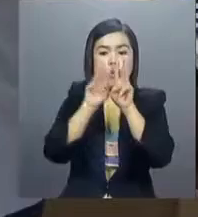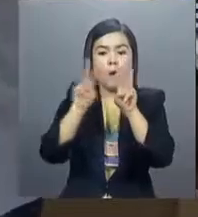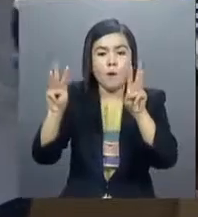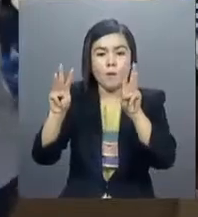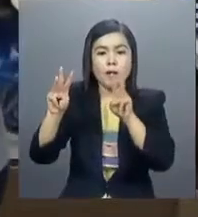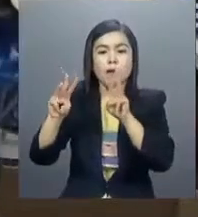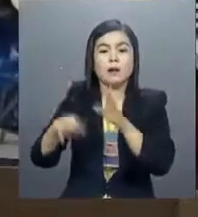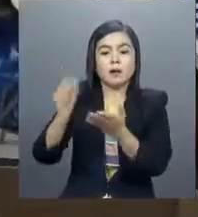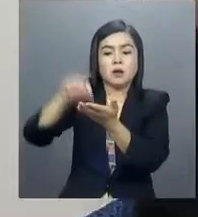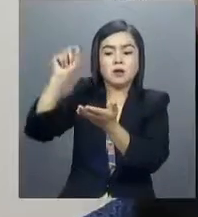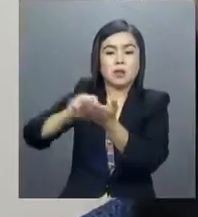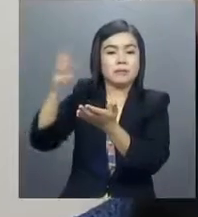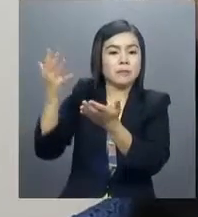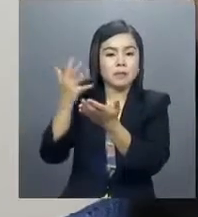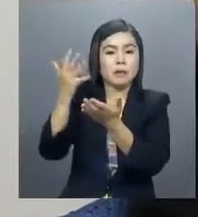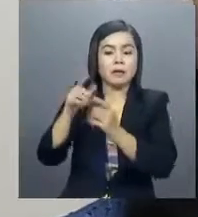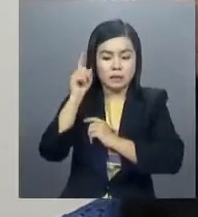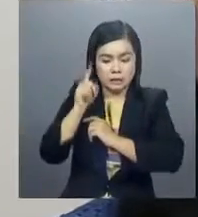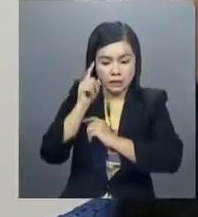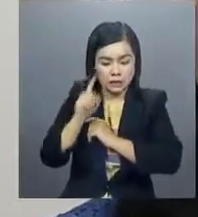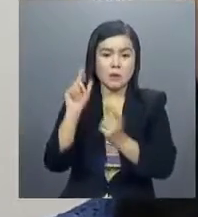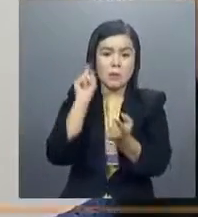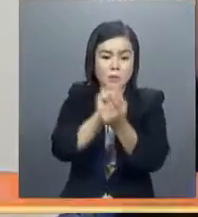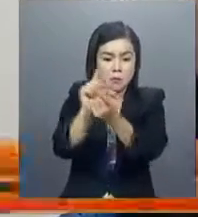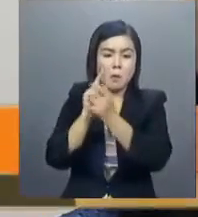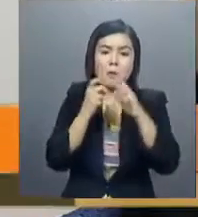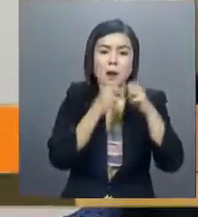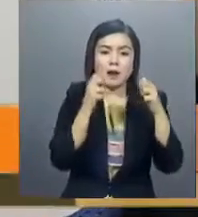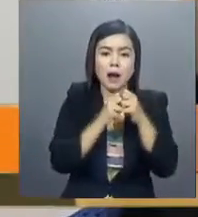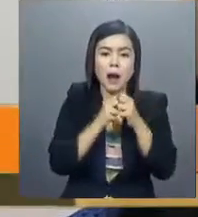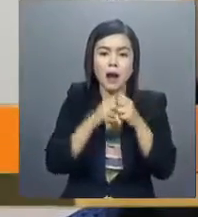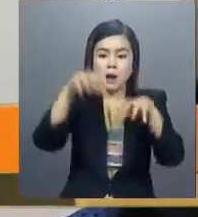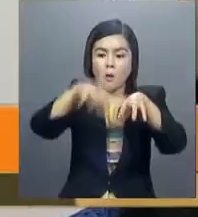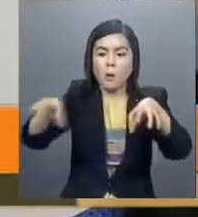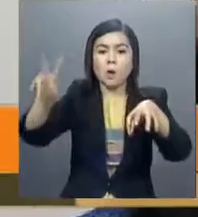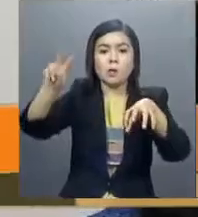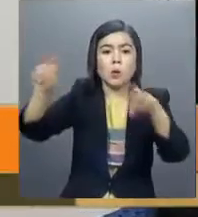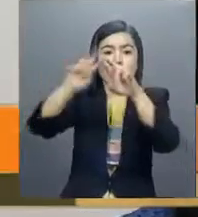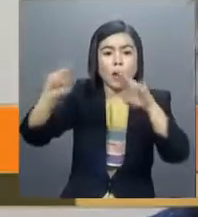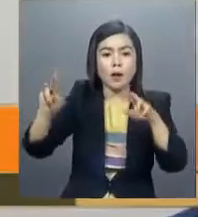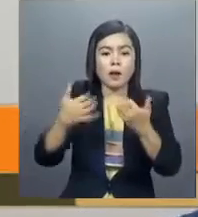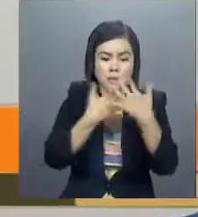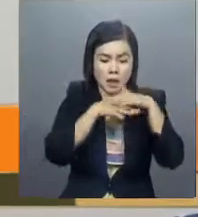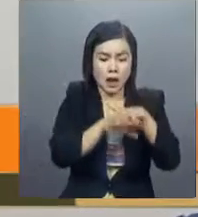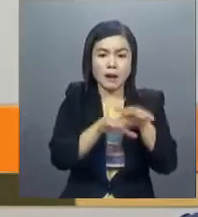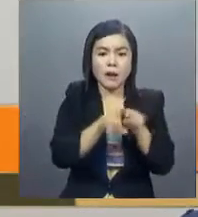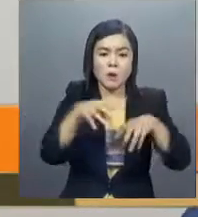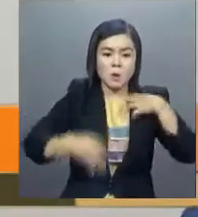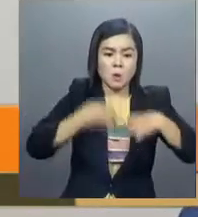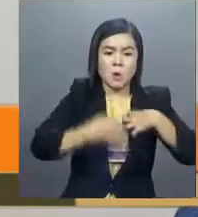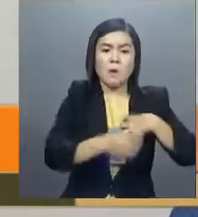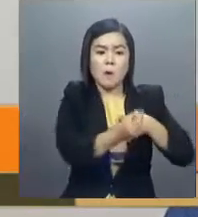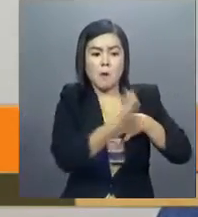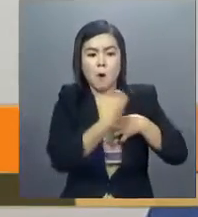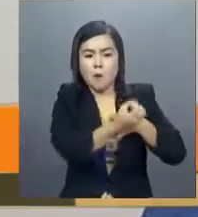น ที่ผ่านมาก็มีเกือบ200กว่าเคสที่เราติดตามให้แล้วก็ประสานงานหน่วยงานที่เกี่ยวข้องหรือแม้แต่บางเว็บไซต์ที่ DPD Register